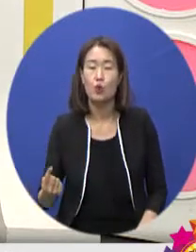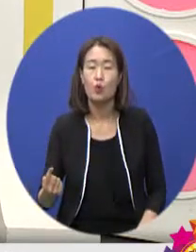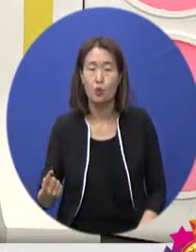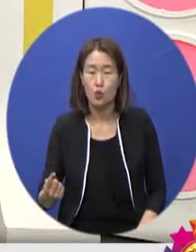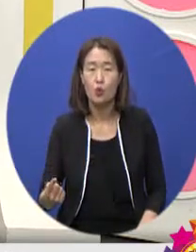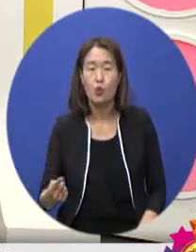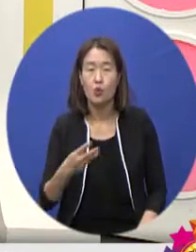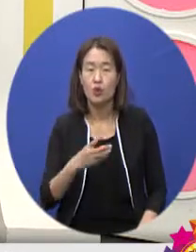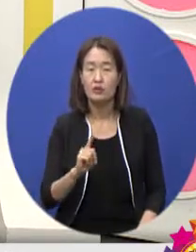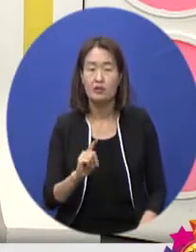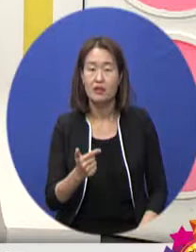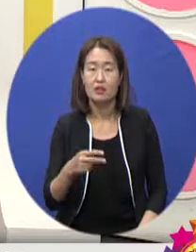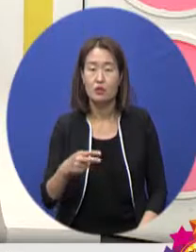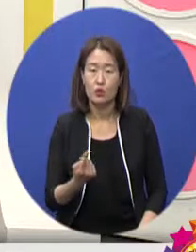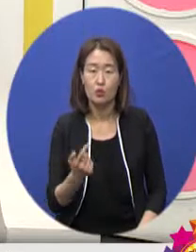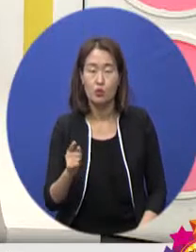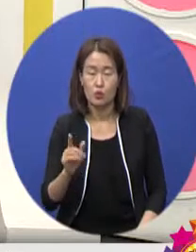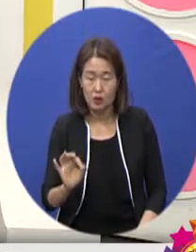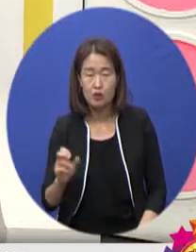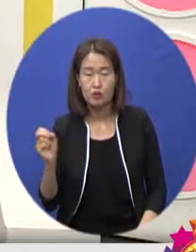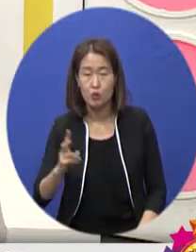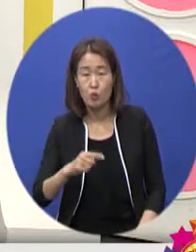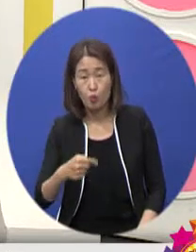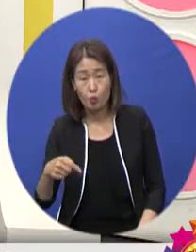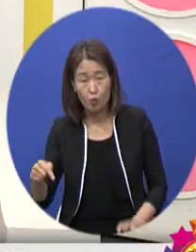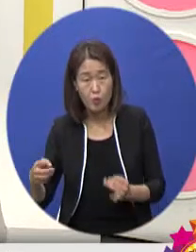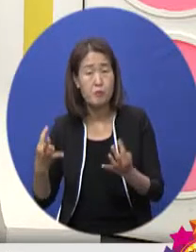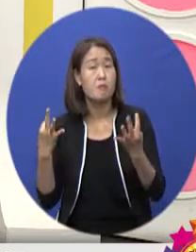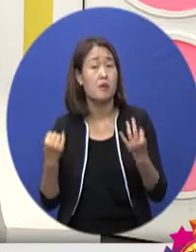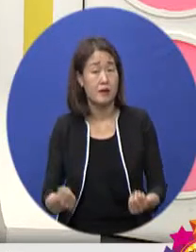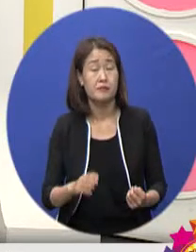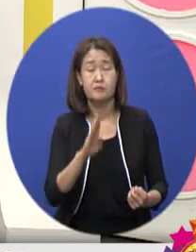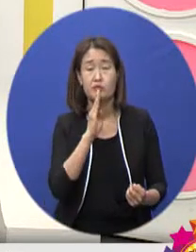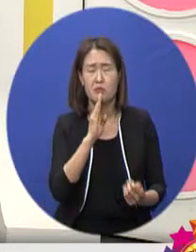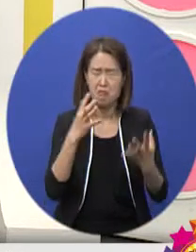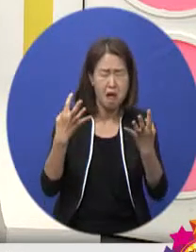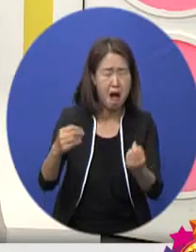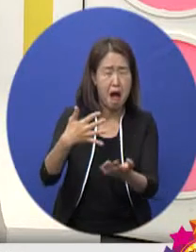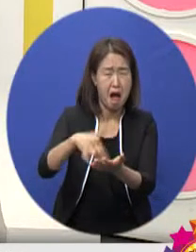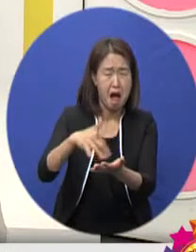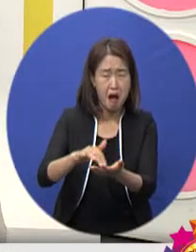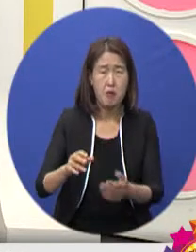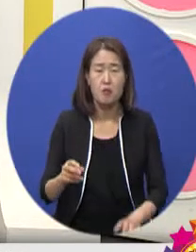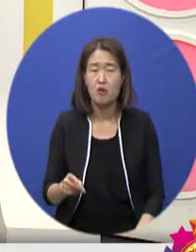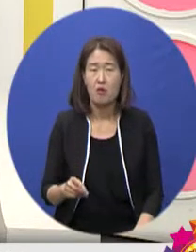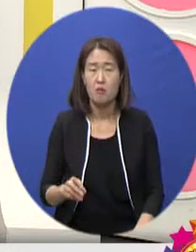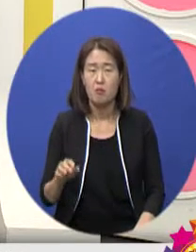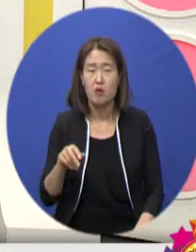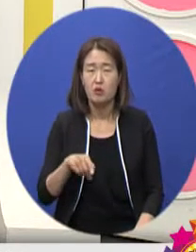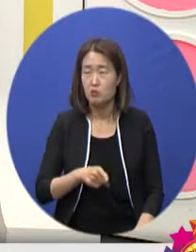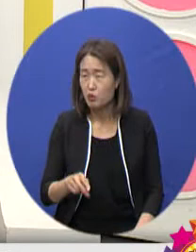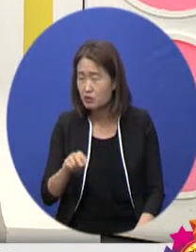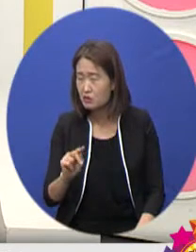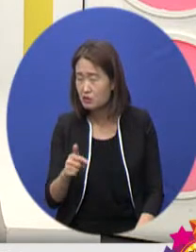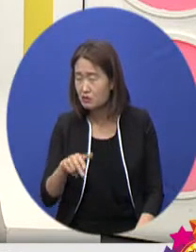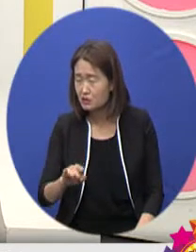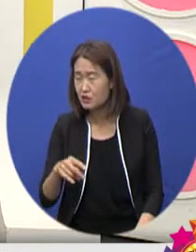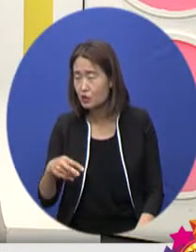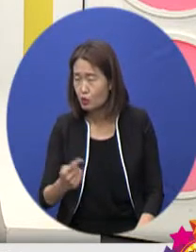무슨 탄도항도 있고 무슨 항도 있고 그렇잖아요. 아, 그럼요. 탄도항도 있고 많아요. 영웅도 선제도 가는 길도 있고